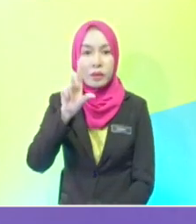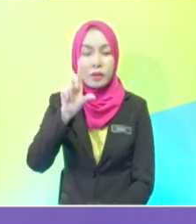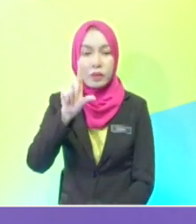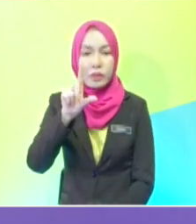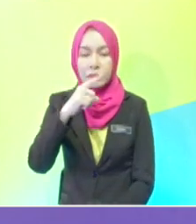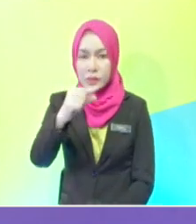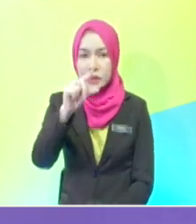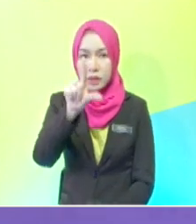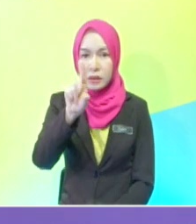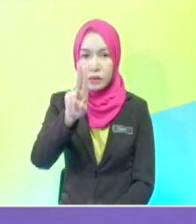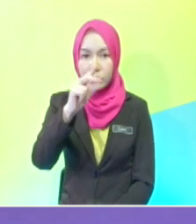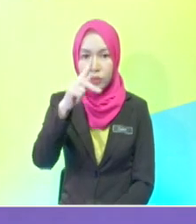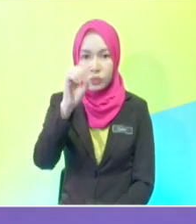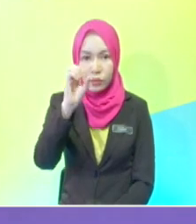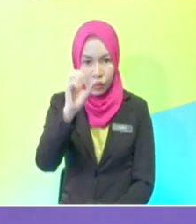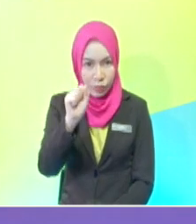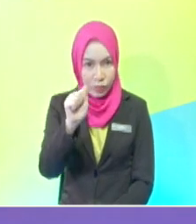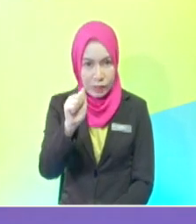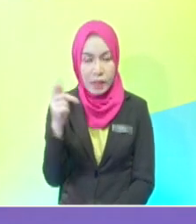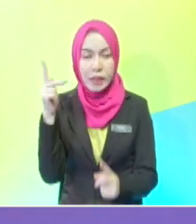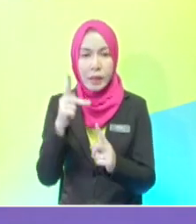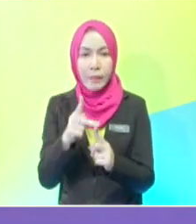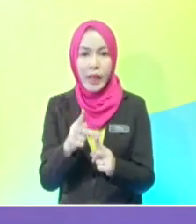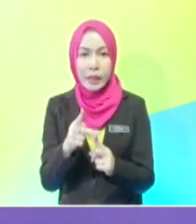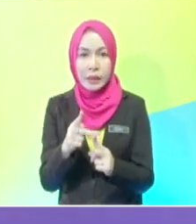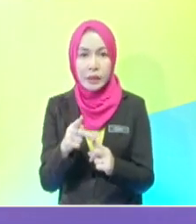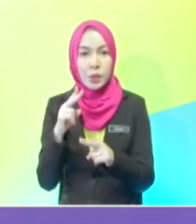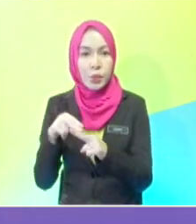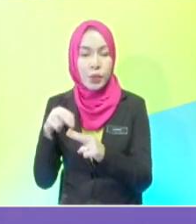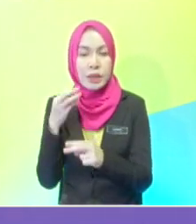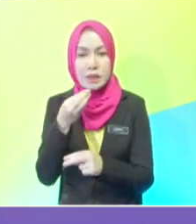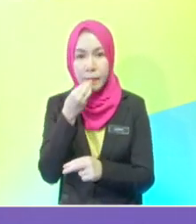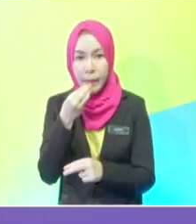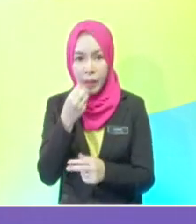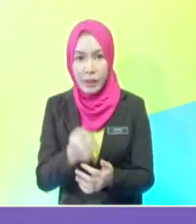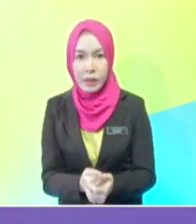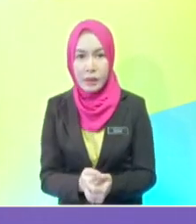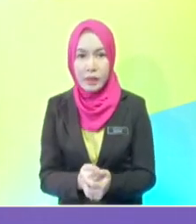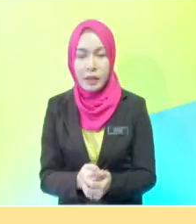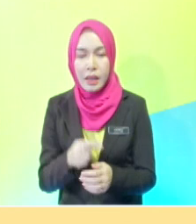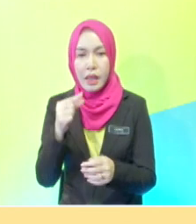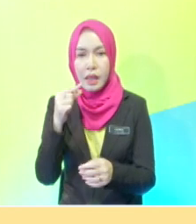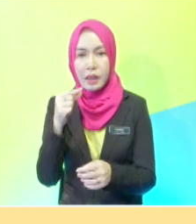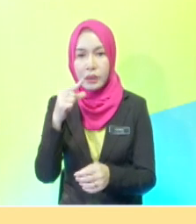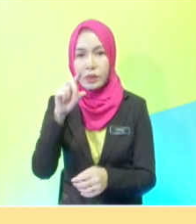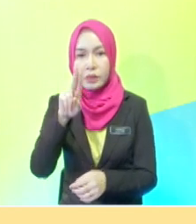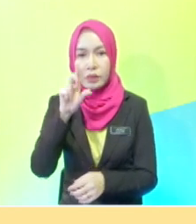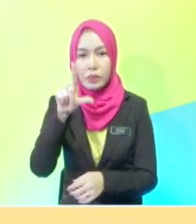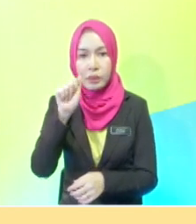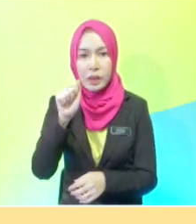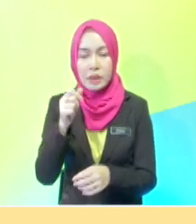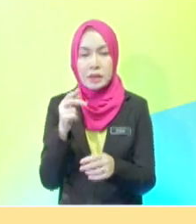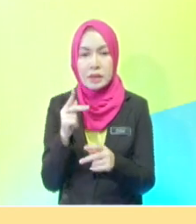kepada gula simpanan ataupun kita Panggil sebagai kelaikojin Oke jadi apabila